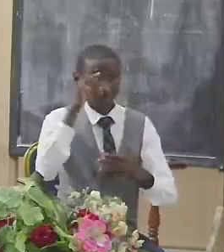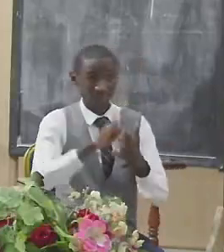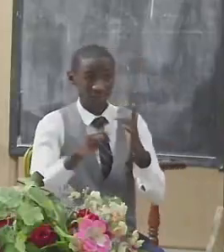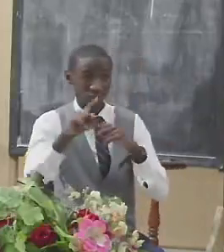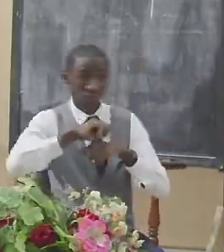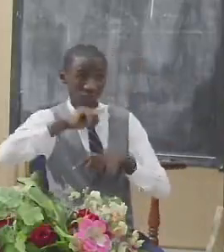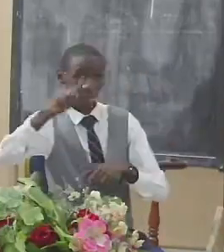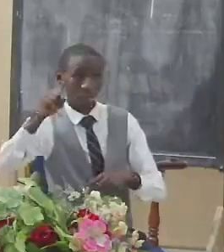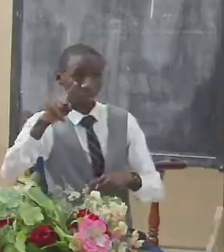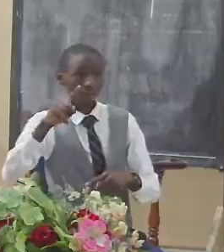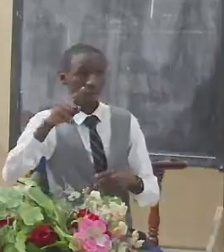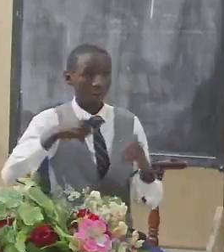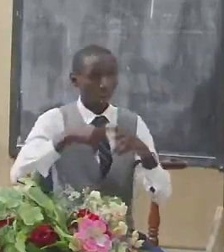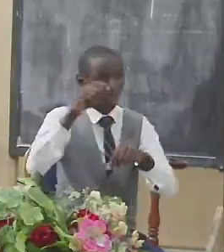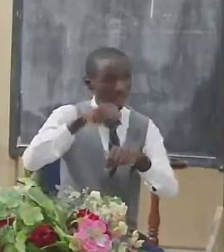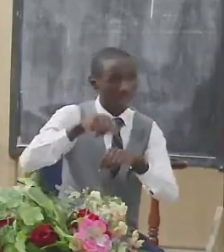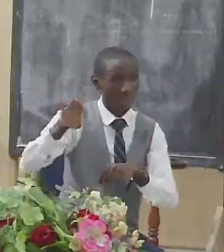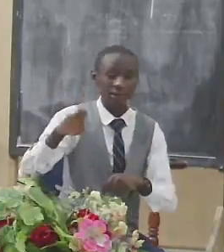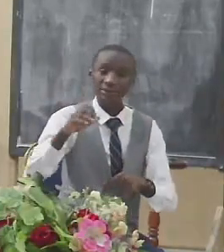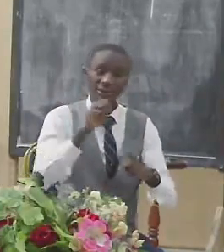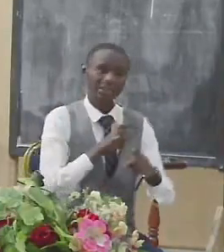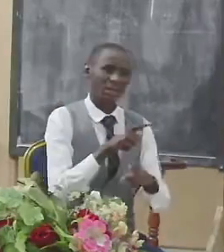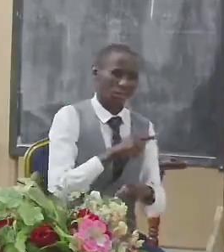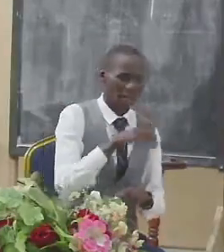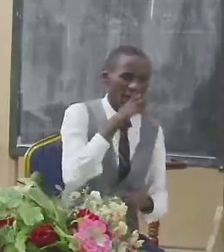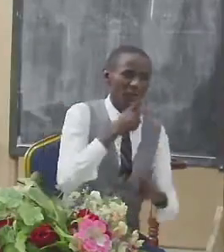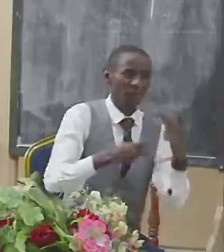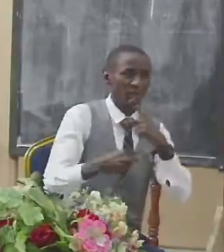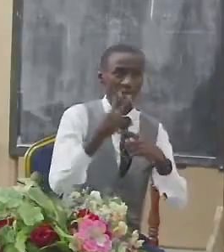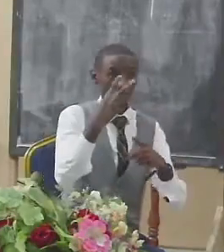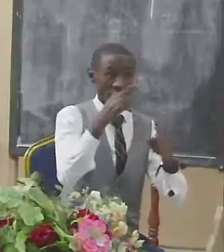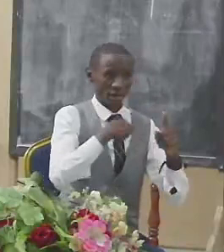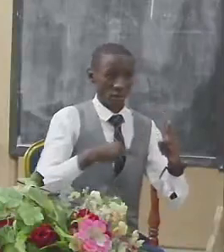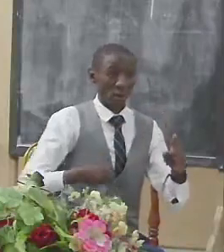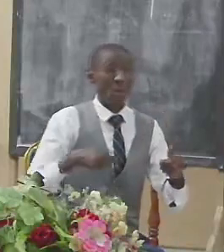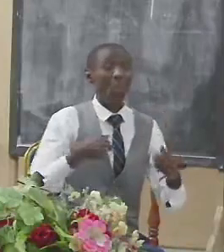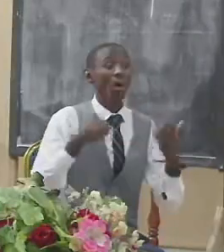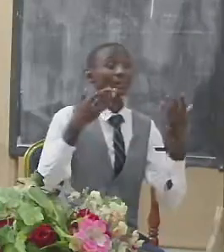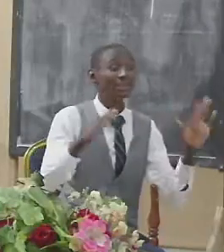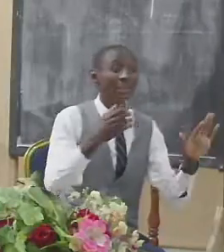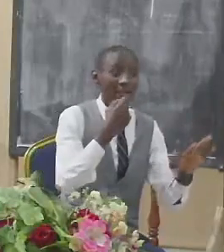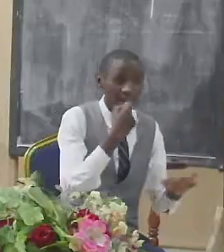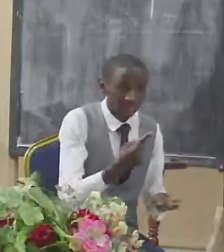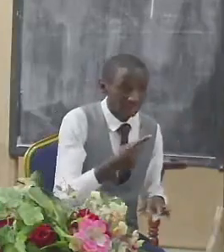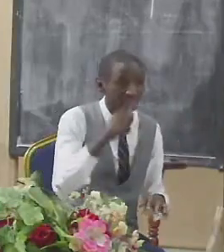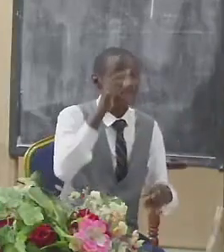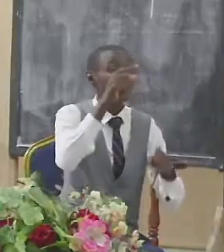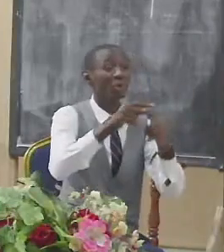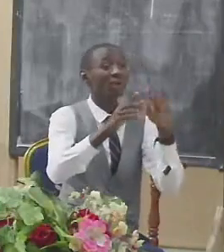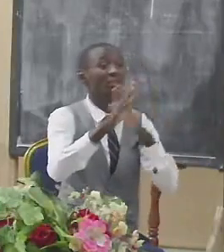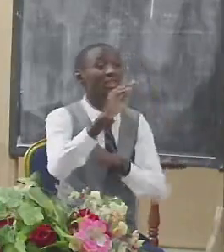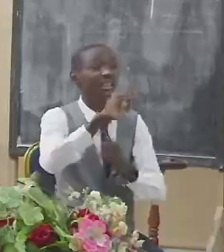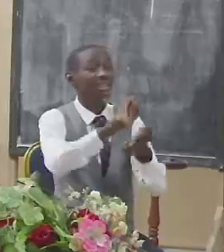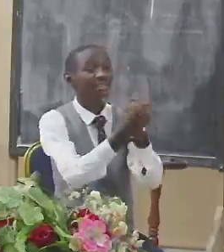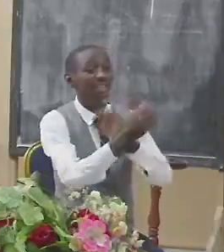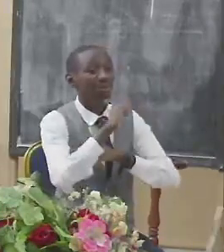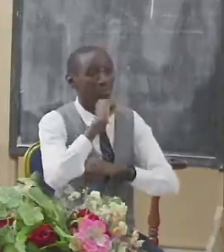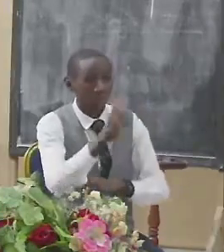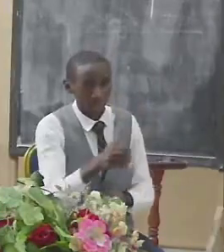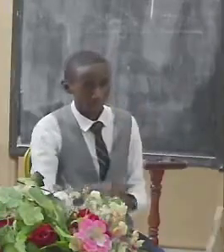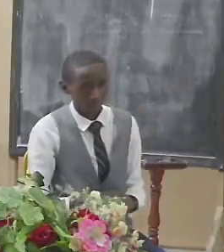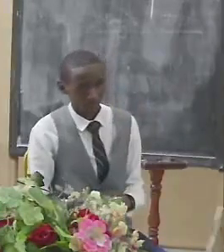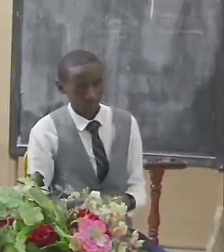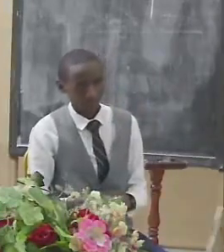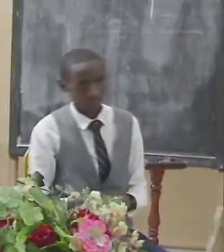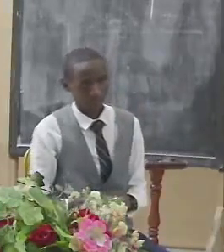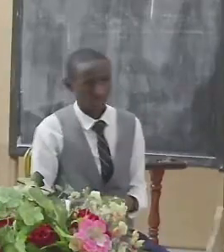est si. À ce temps-là on pouvait. Moi ile wakati waliweza fanya vile Samuel yakakuja. Moi j'avais déjà dit. Nisha kuambia. Neno la Mungu alibadilikake